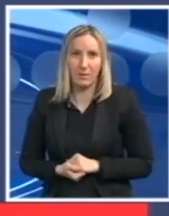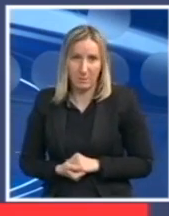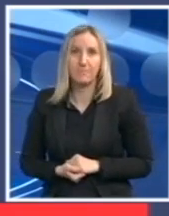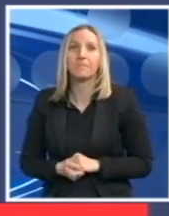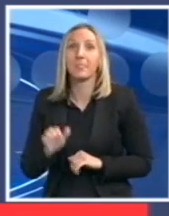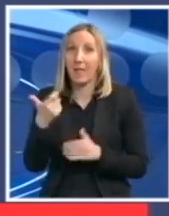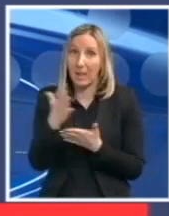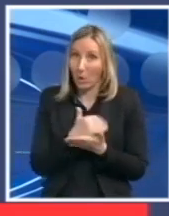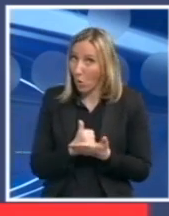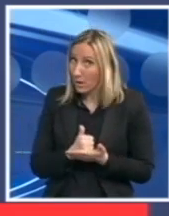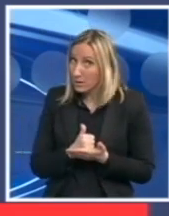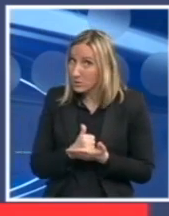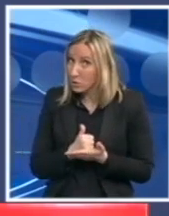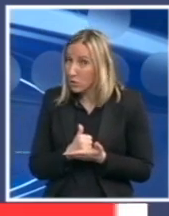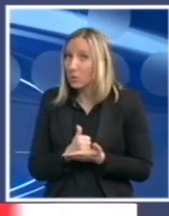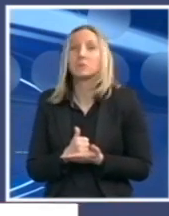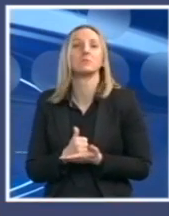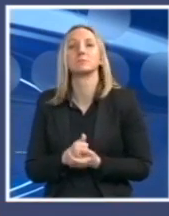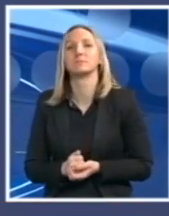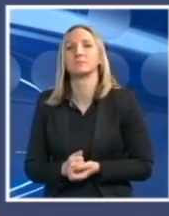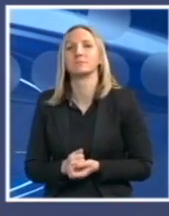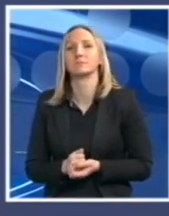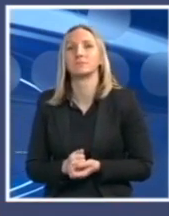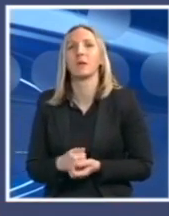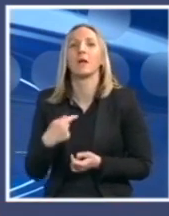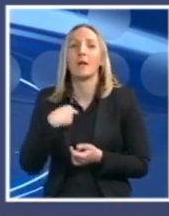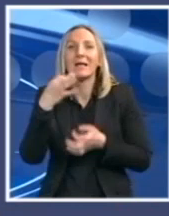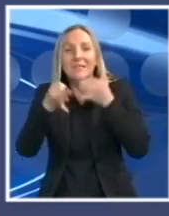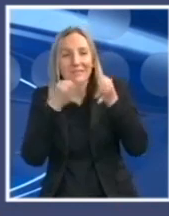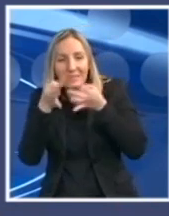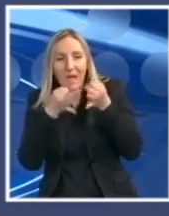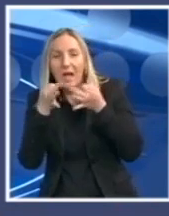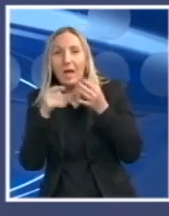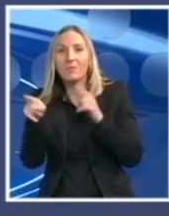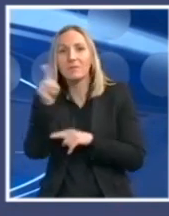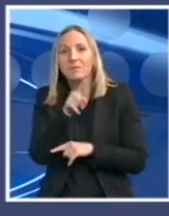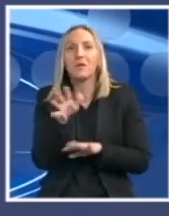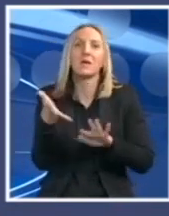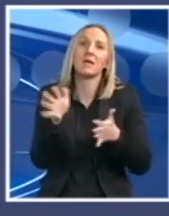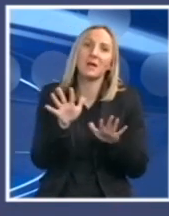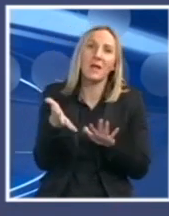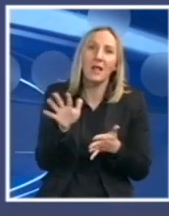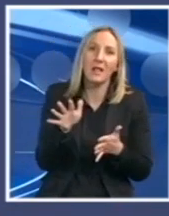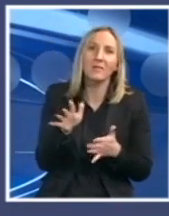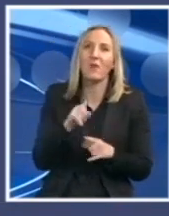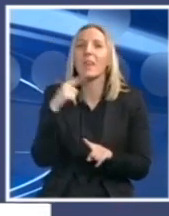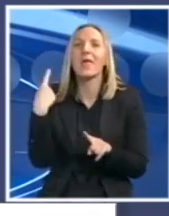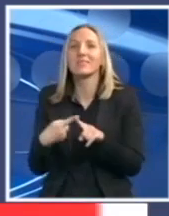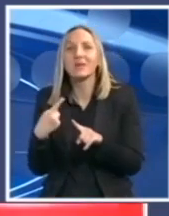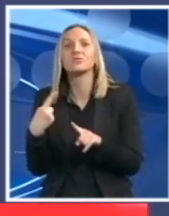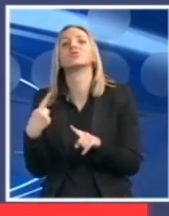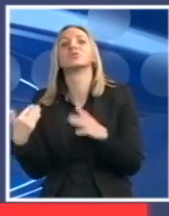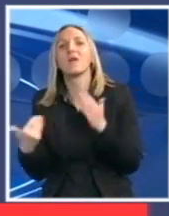Da li je korisno da dođe do preispitivanja? Pa, relativno je. Štetna, netačne